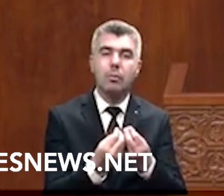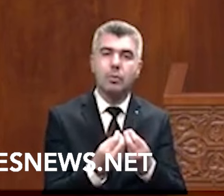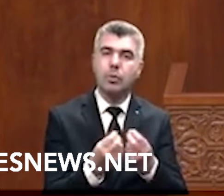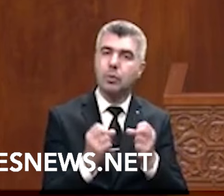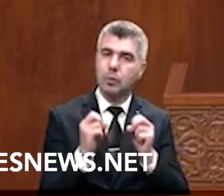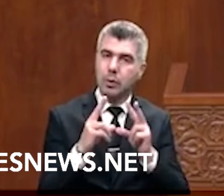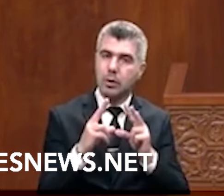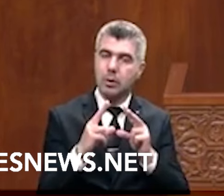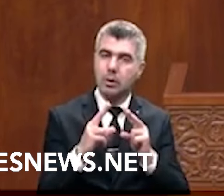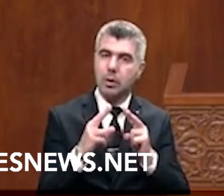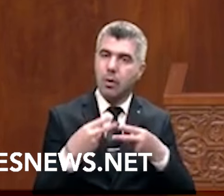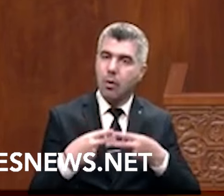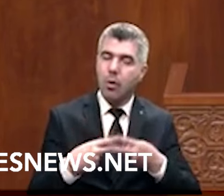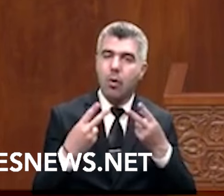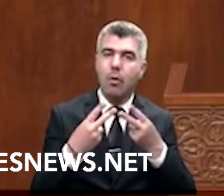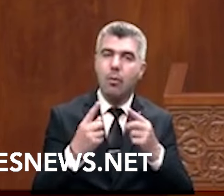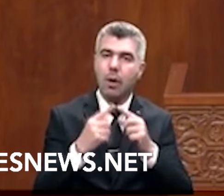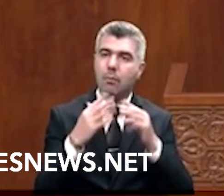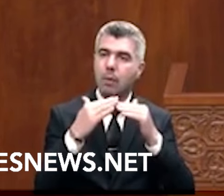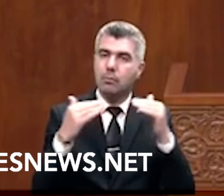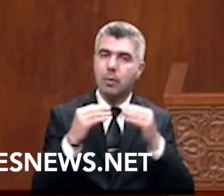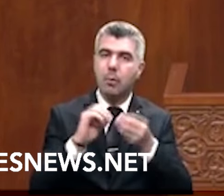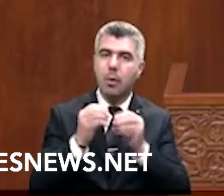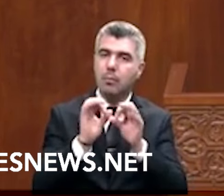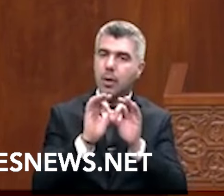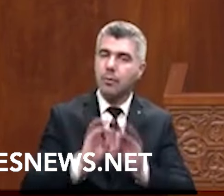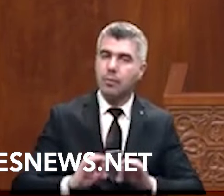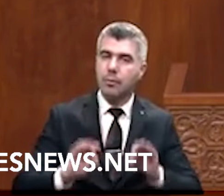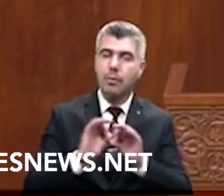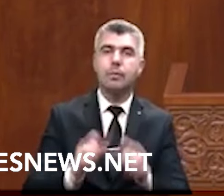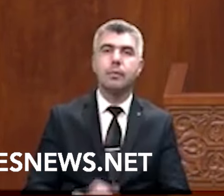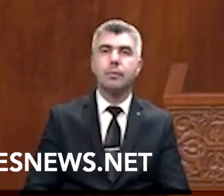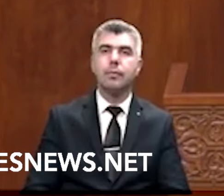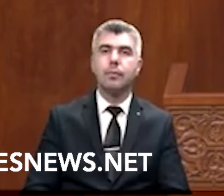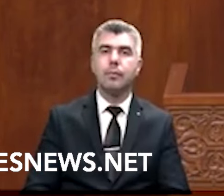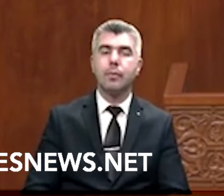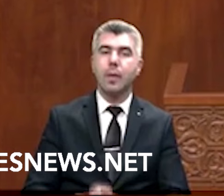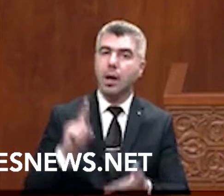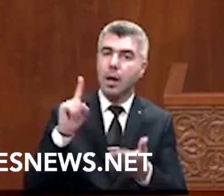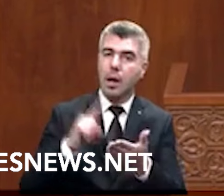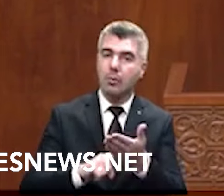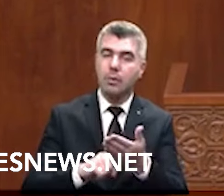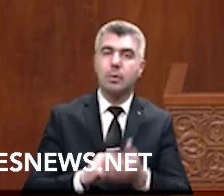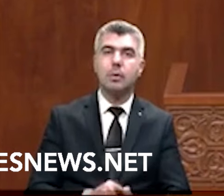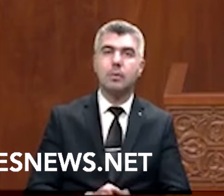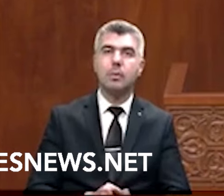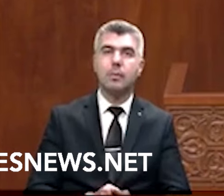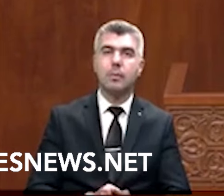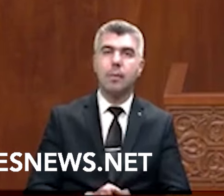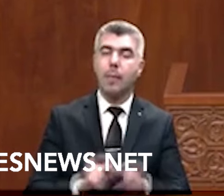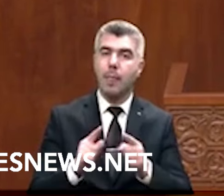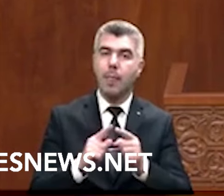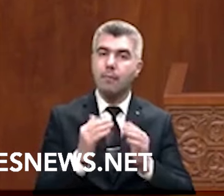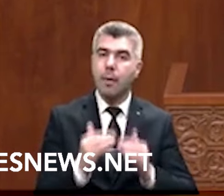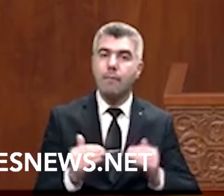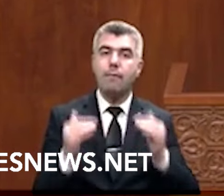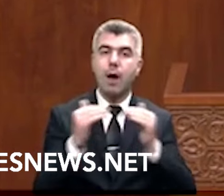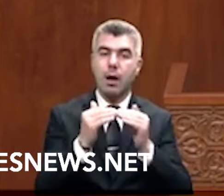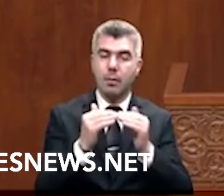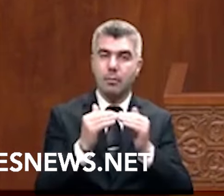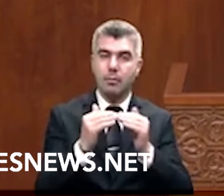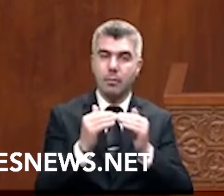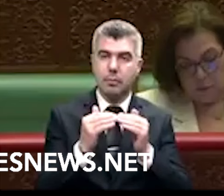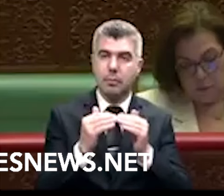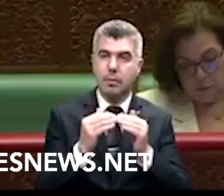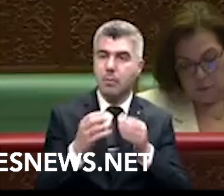الجديده في الحفاظ على السلم الاجتماعي ولابد كذلك من التاكيد ان انسجام مكونات الحكومه